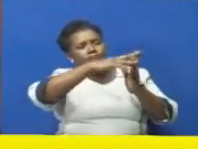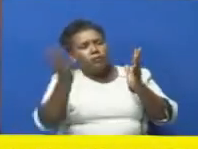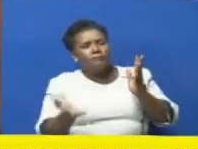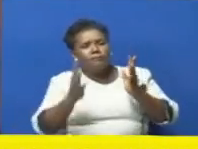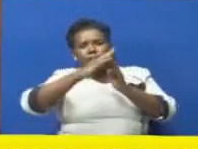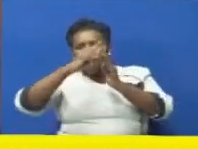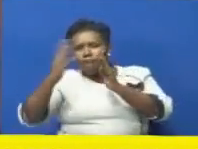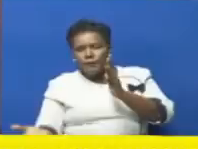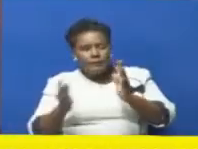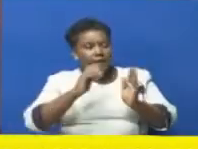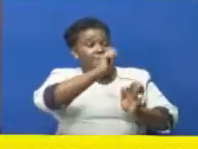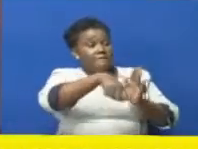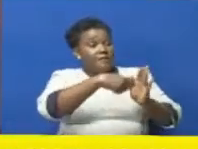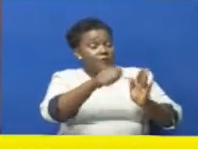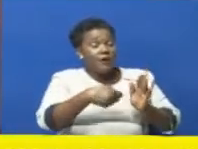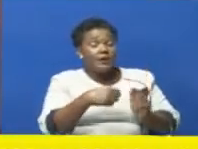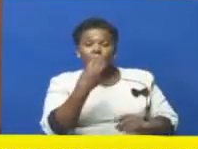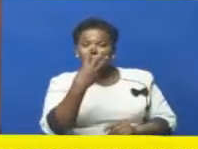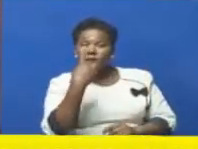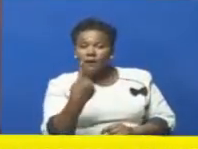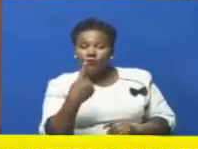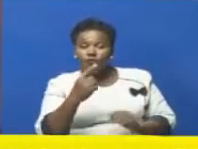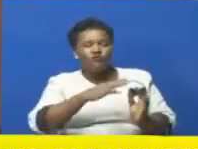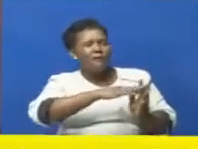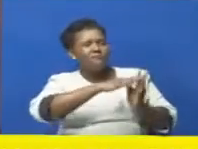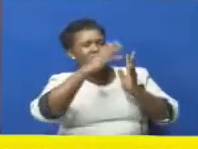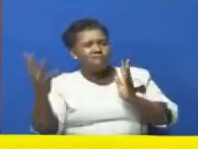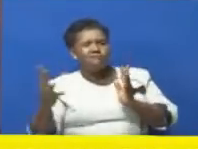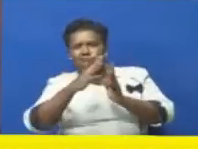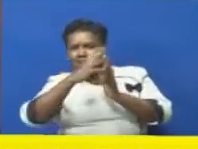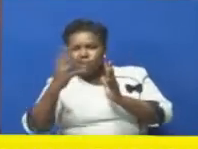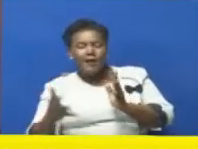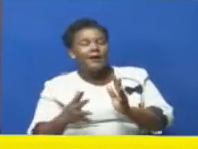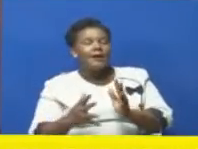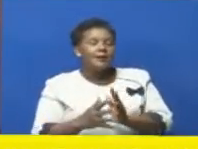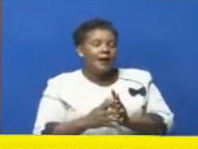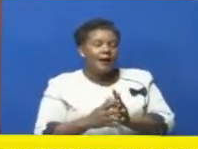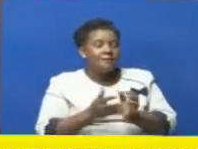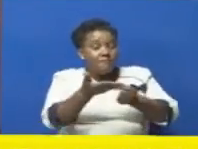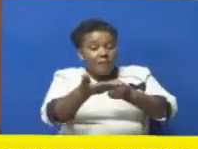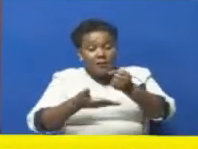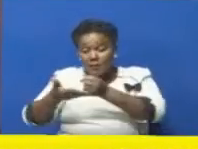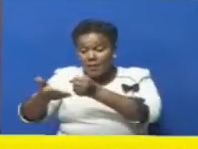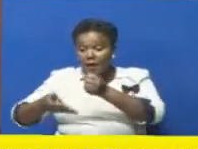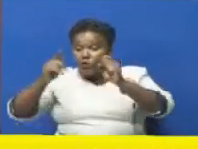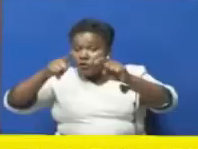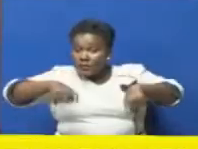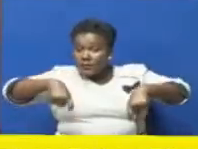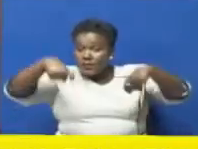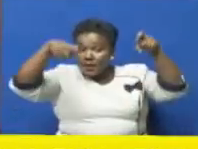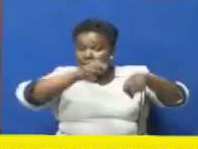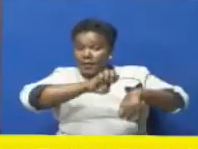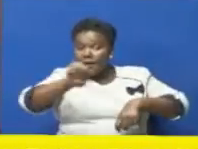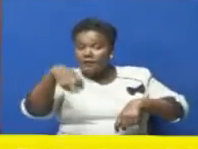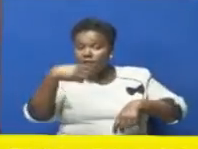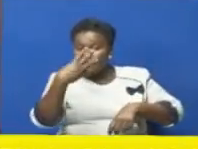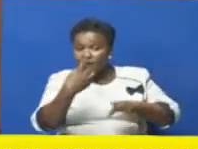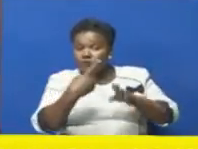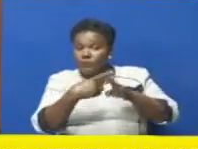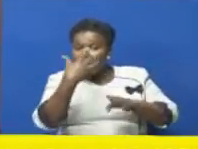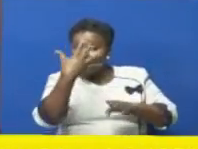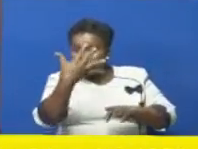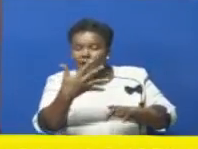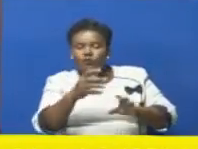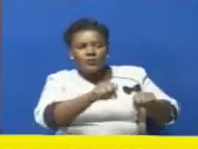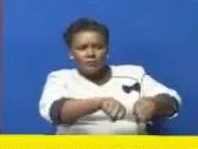takriban 31 vimezuliwa na kusababisha uharibifu wa tani zaidi ya 3,500 za vyakula ukiwemo